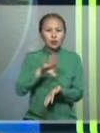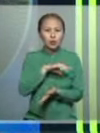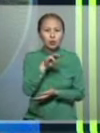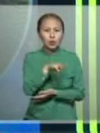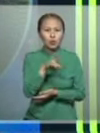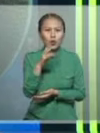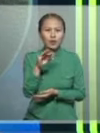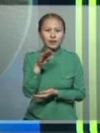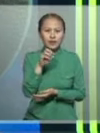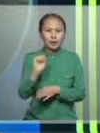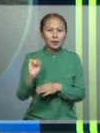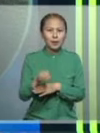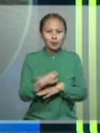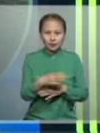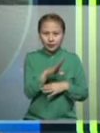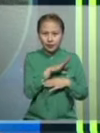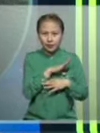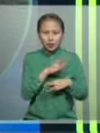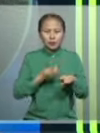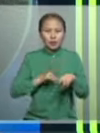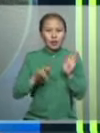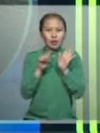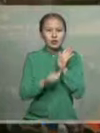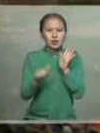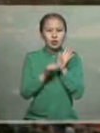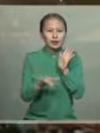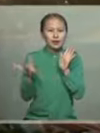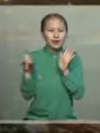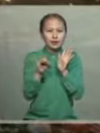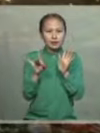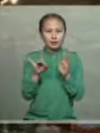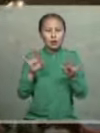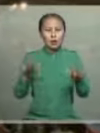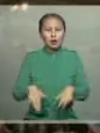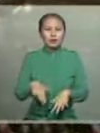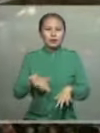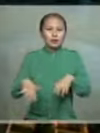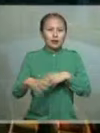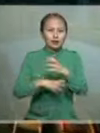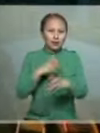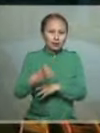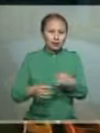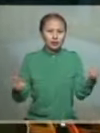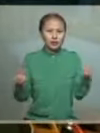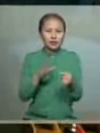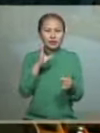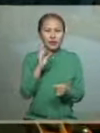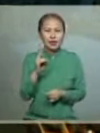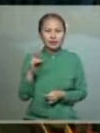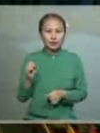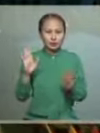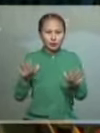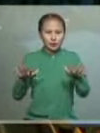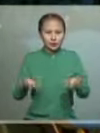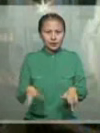Томас Нойверт жеңіске жеткен болатын. Сондықтан биыл 60-шы рет өтетін халықаралық әндер сайысын Вена қабылдайды. Екінші